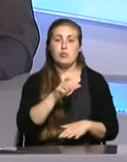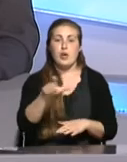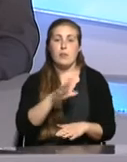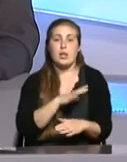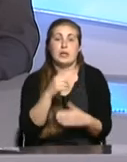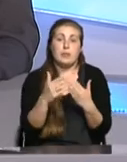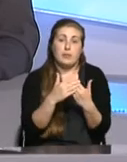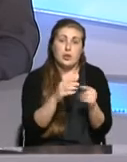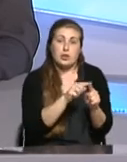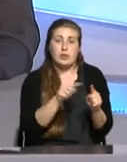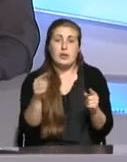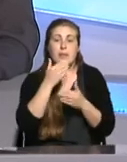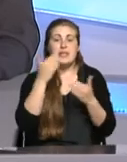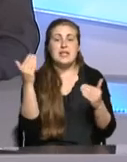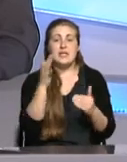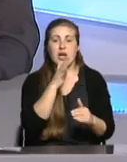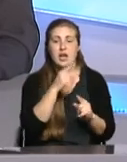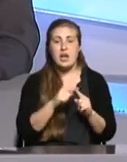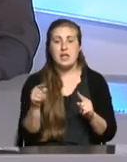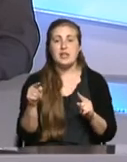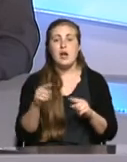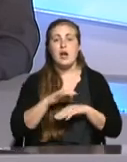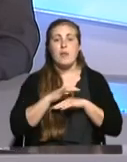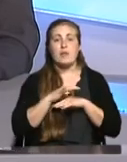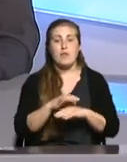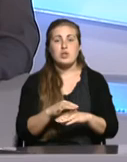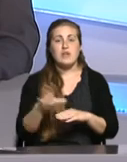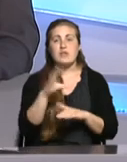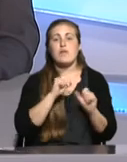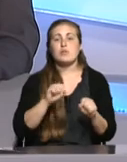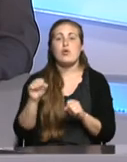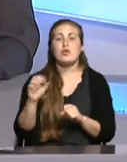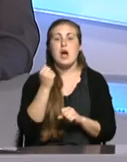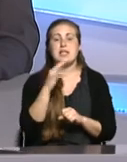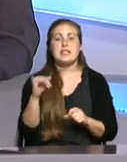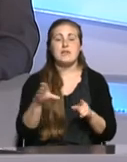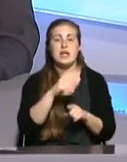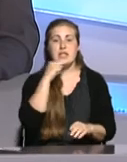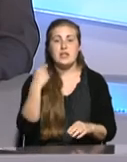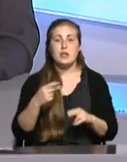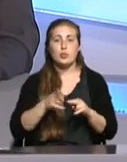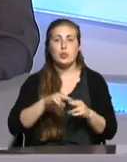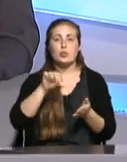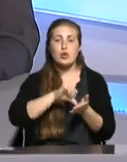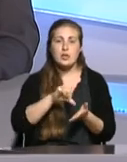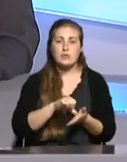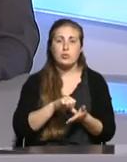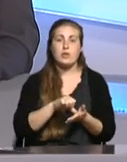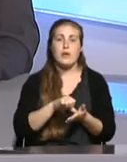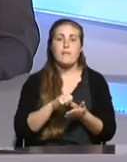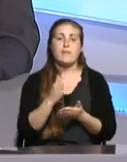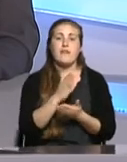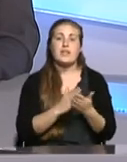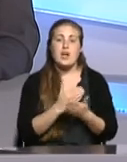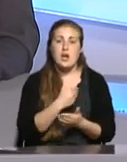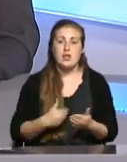последних лет проводятся всевозможные акции как всероссийская в которых участвует ветераны